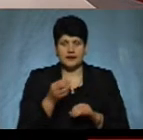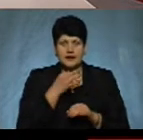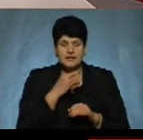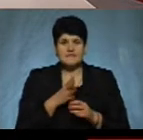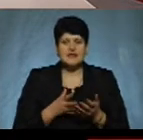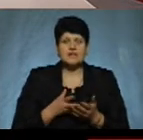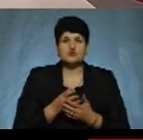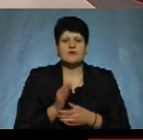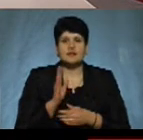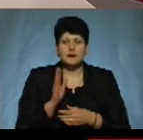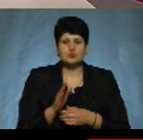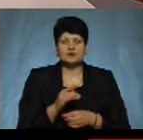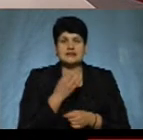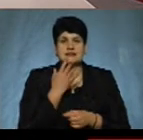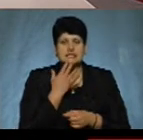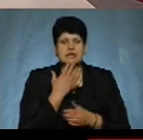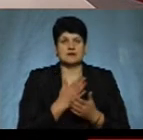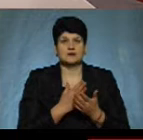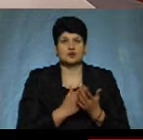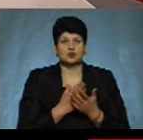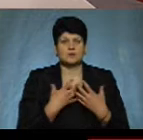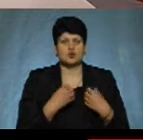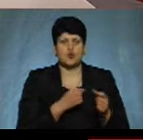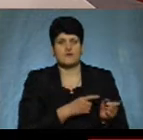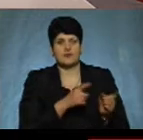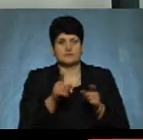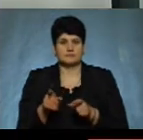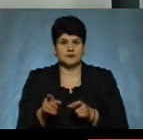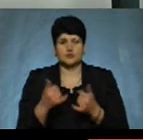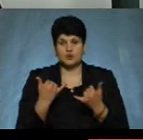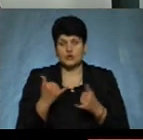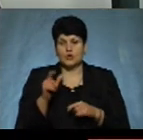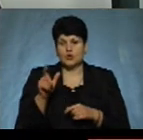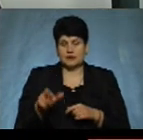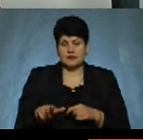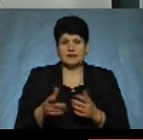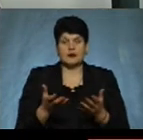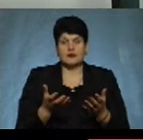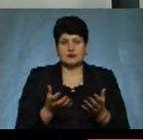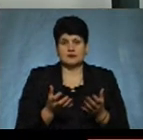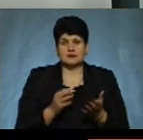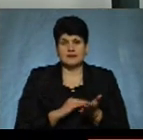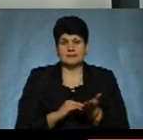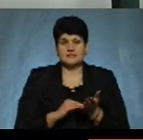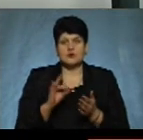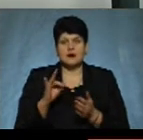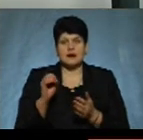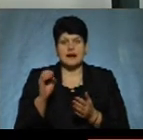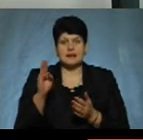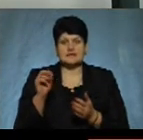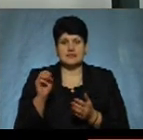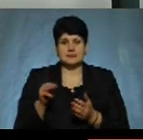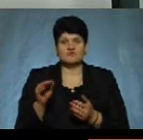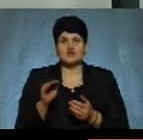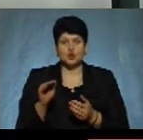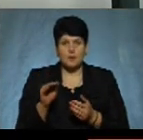йти безпосередньо з Національної служби здоров'я. Тобто сьогодні людина, якій виписано рецепт в